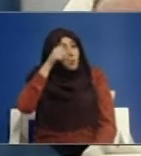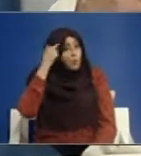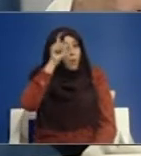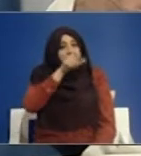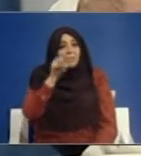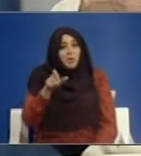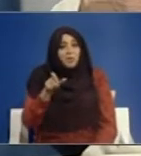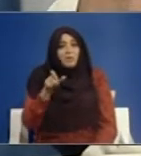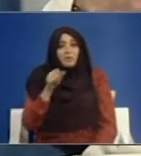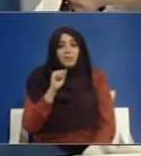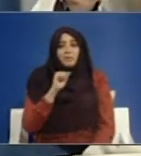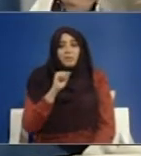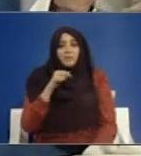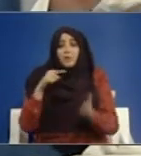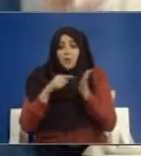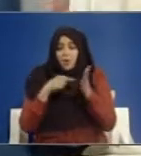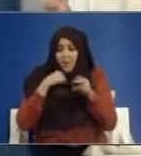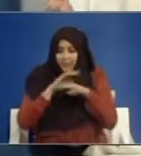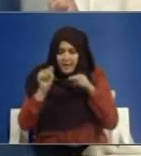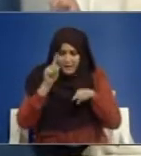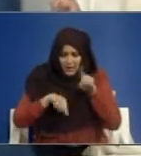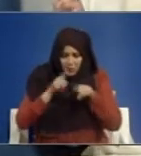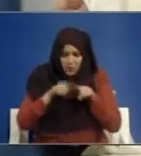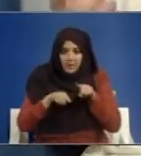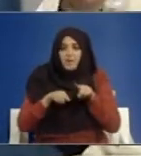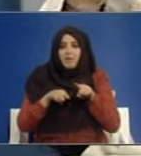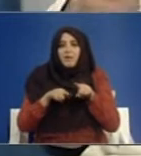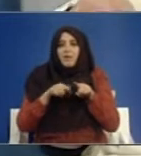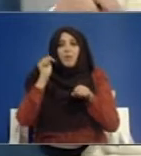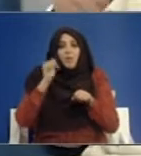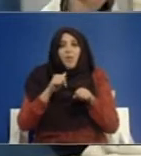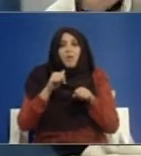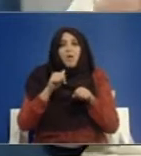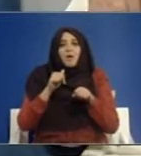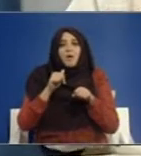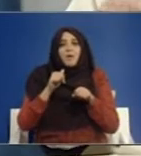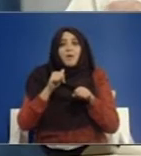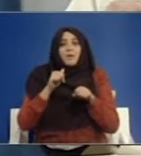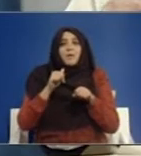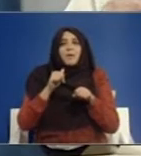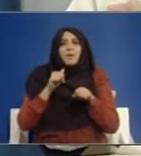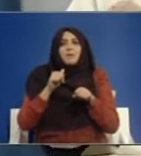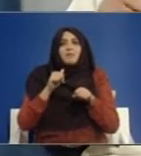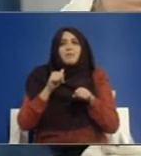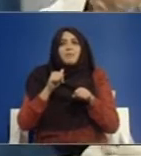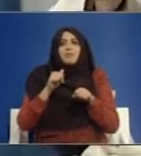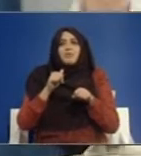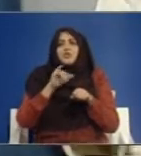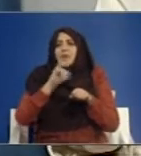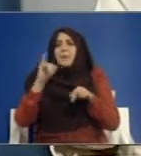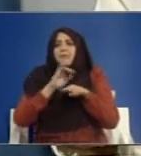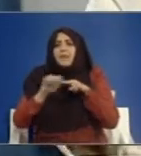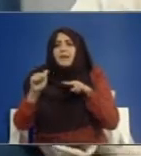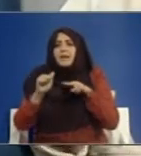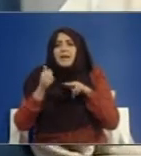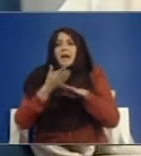كل، يعني ما تقدم على فعل شيء يجب عليك أن لا تفعله حتى تعرضه